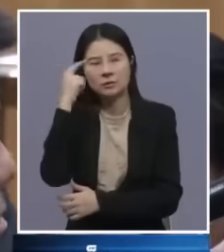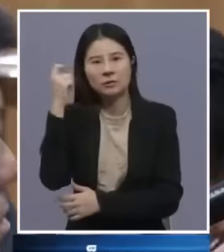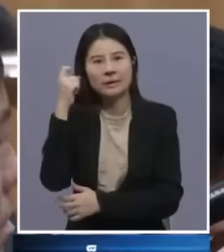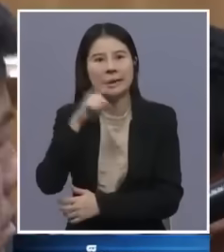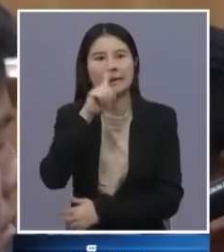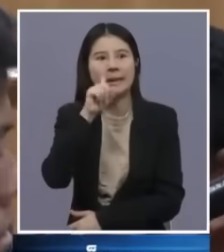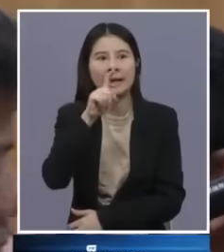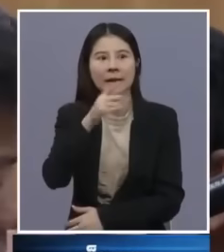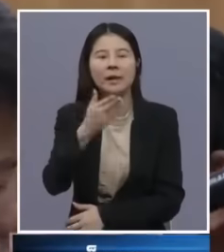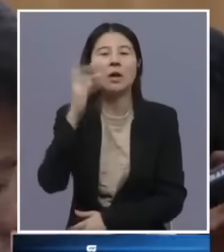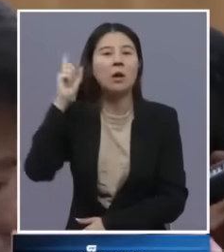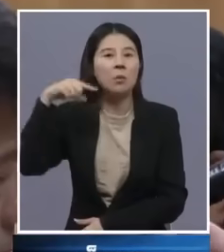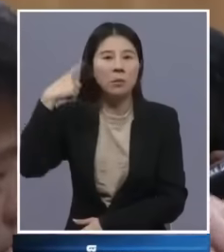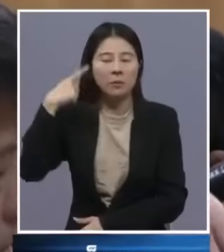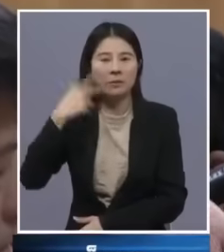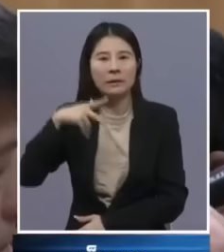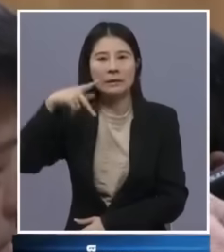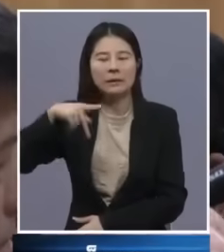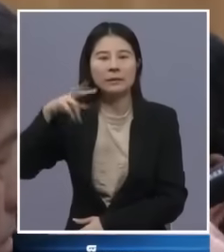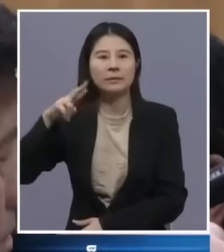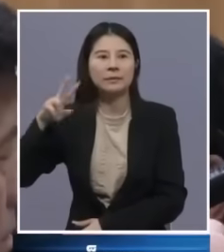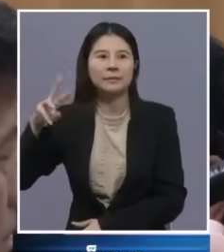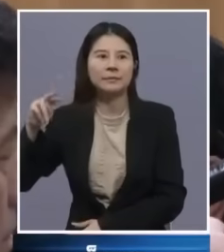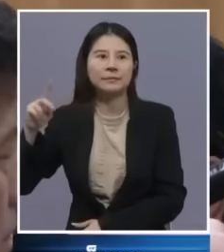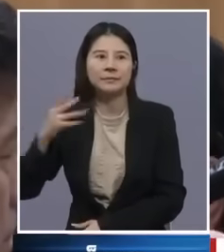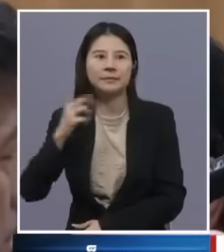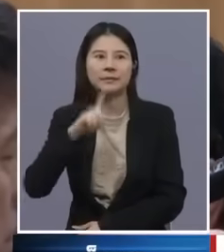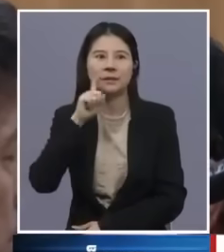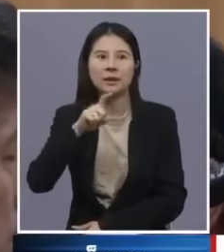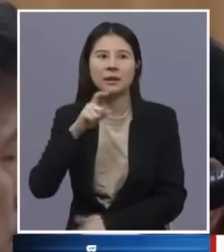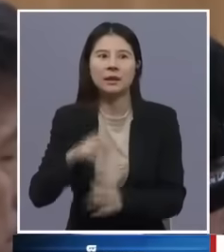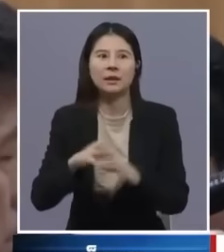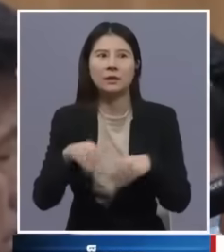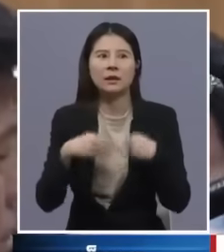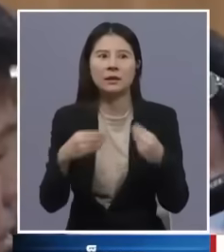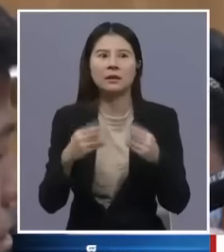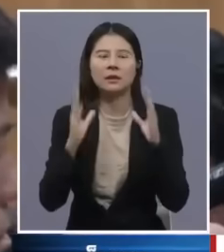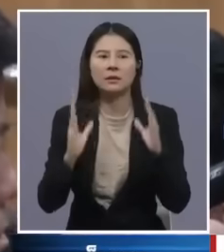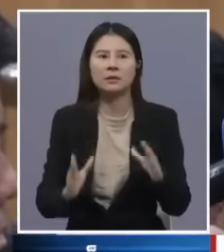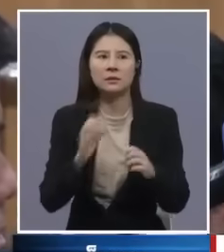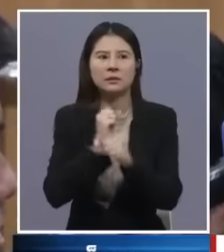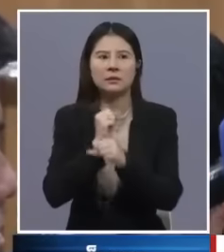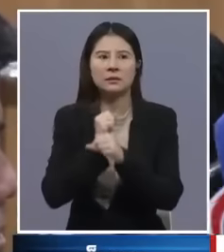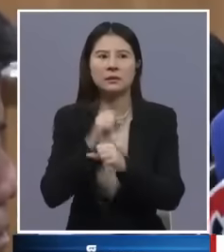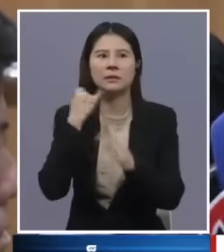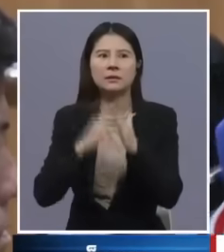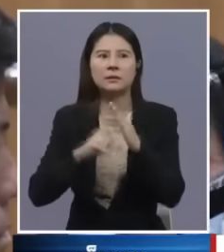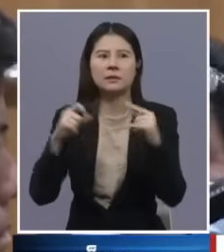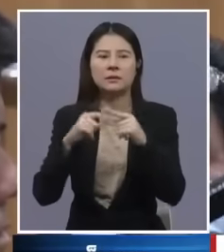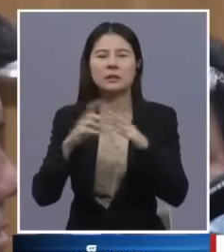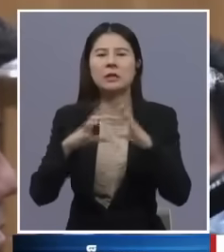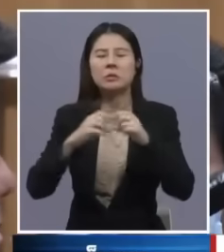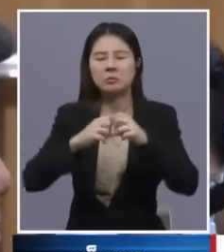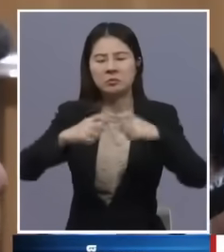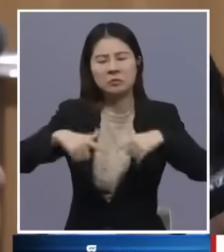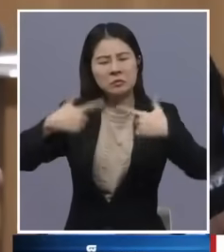ก้าวหน้าให้สัมภาษณ์ต่อการผลักดันร่างพรบนิรโทษกรรมแก่บุคคลซึ่งได้กระทำความผิดอันเนื่องมาจากเหตุการณ์ความขัดแย้